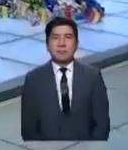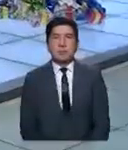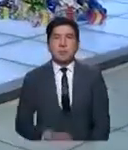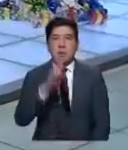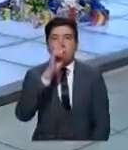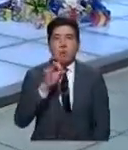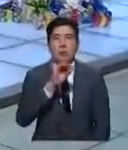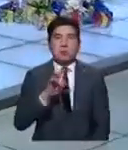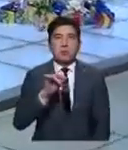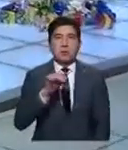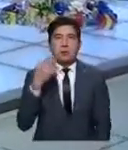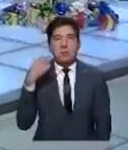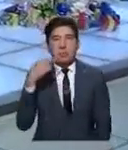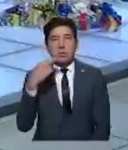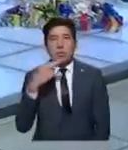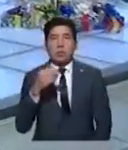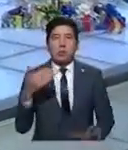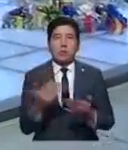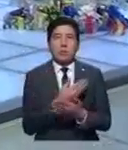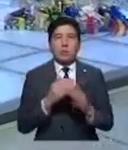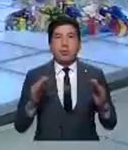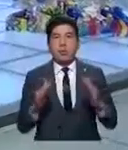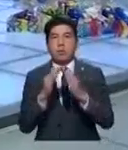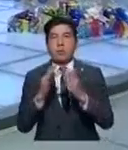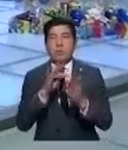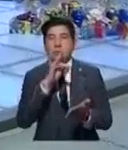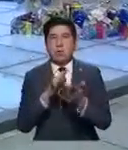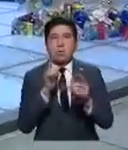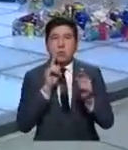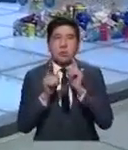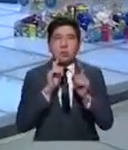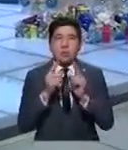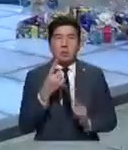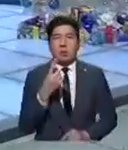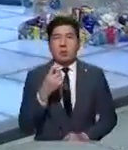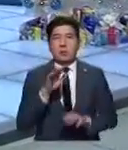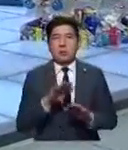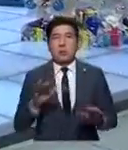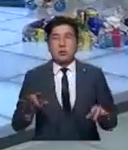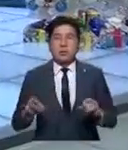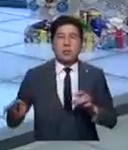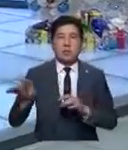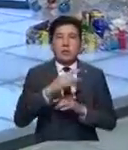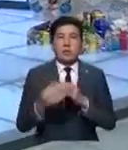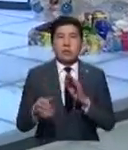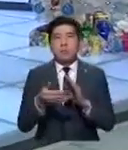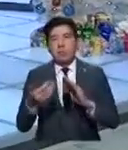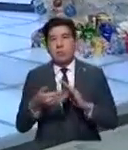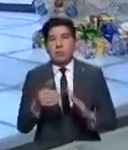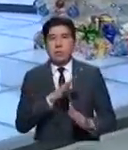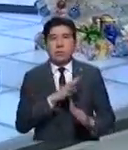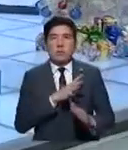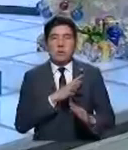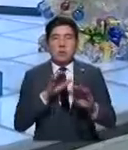Республиканская президентская новогодняя елка прошла в столице. Участие в ней приняли более 100 детей со всех регионов страны. Ребятишки торжественно